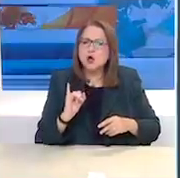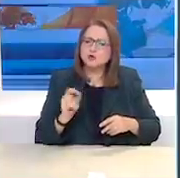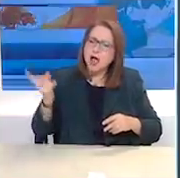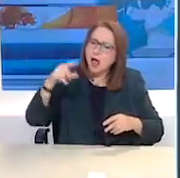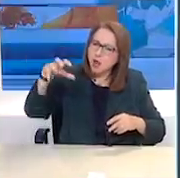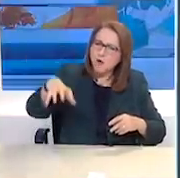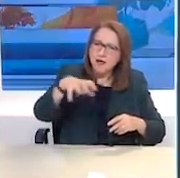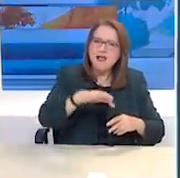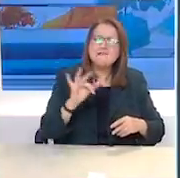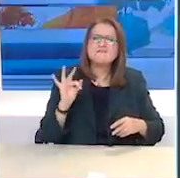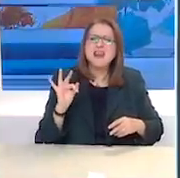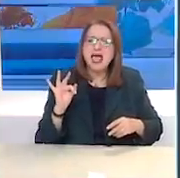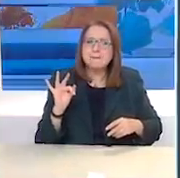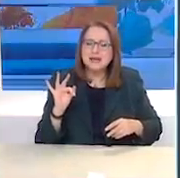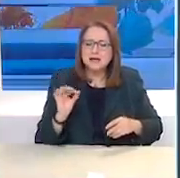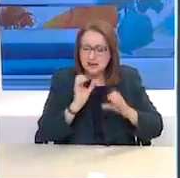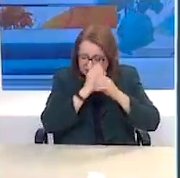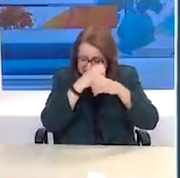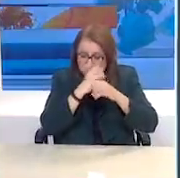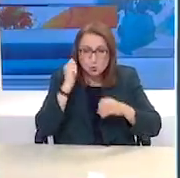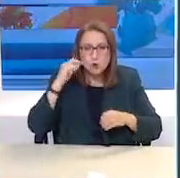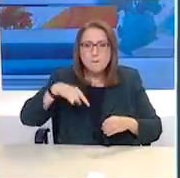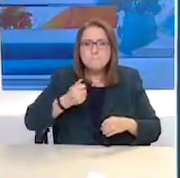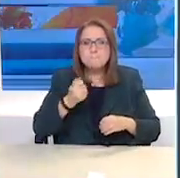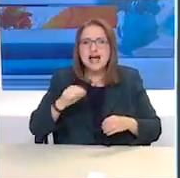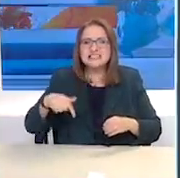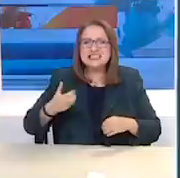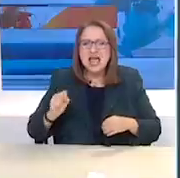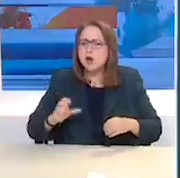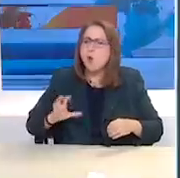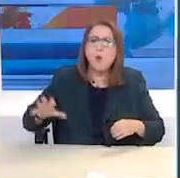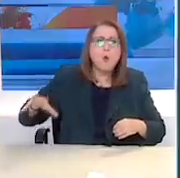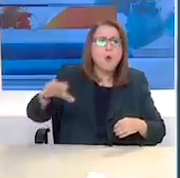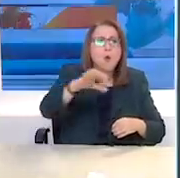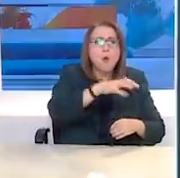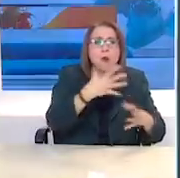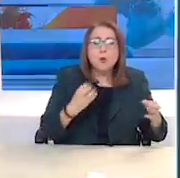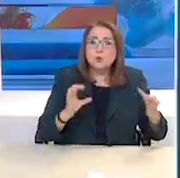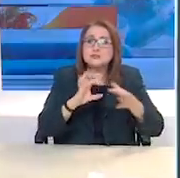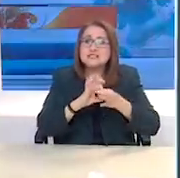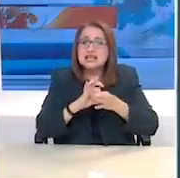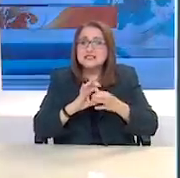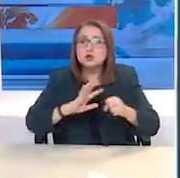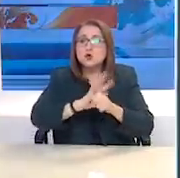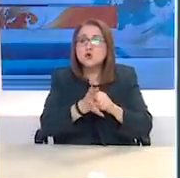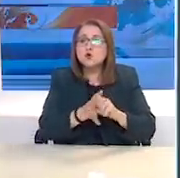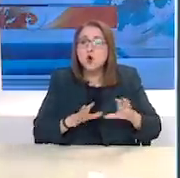Φλέμινγκ, το Ινστιτούτο Παστέρ και όλα τα κέντρα αναφοράς για τον κορονοϊό της χώρας. Αντικείμενο της